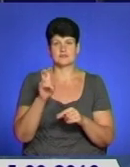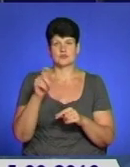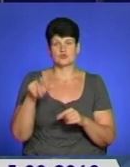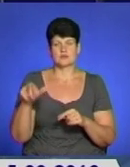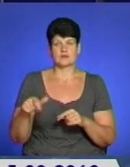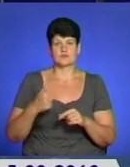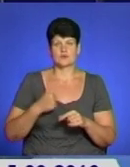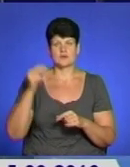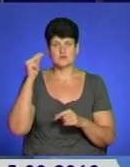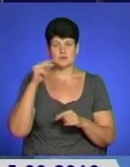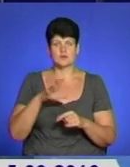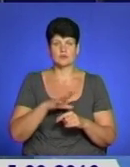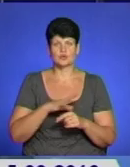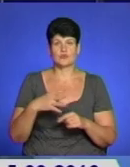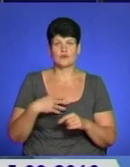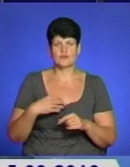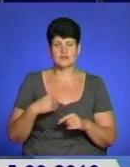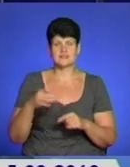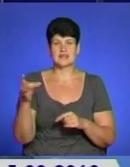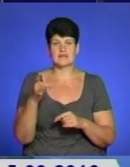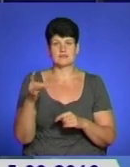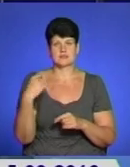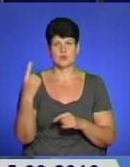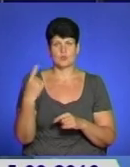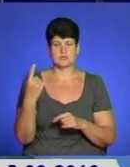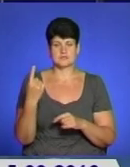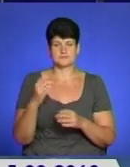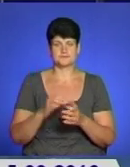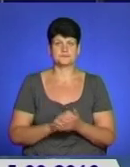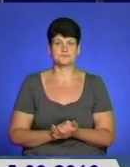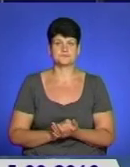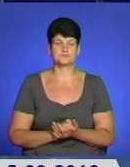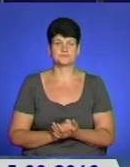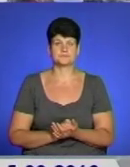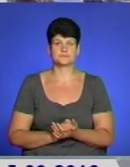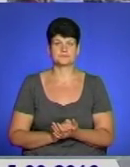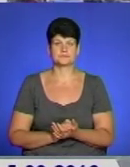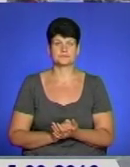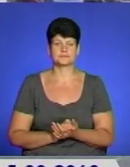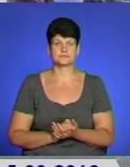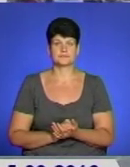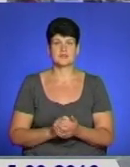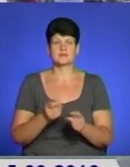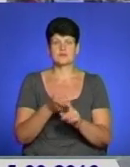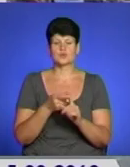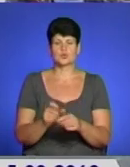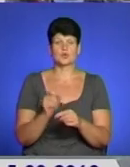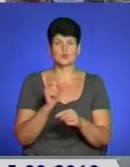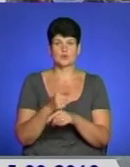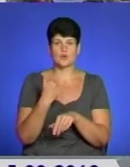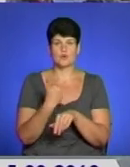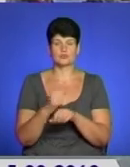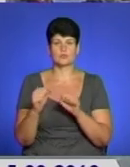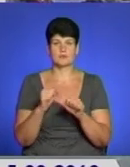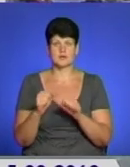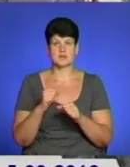Вишкіл проходитимуть на полігонах Львівської та Рівненської областей. З подробицями Марта Журавель. В рамках доручення головнокомандувача